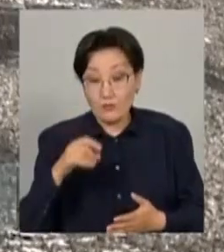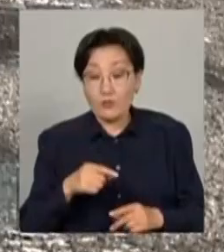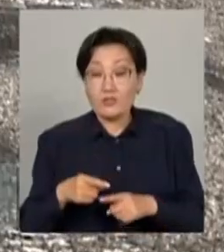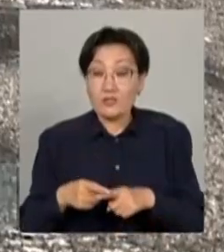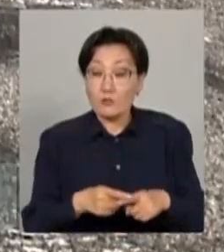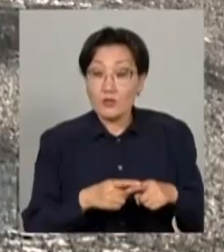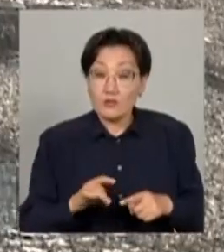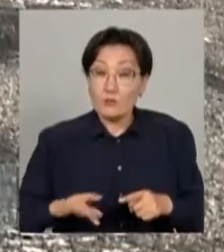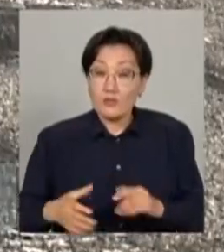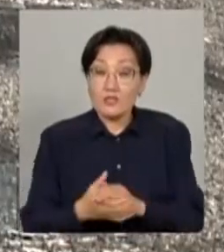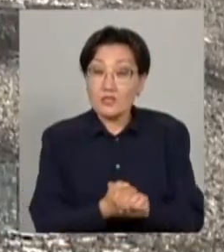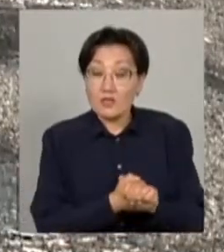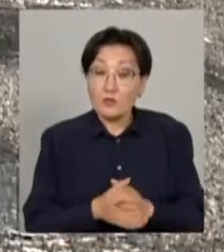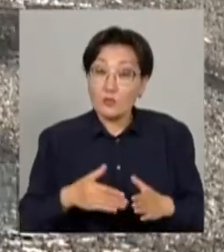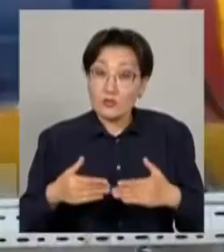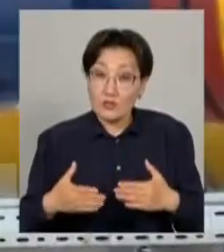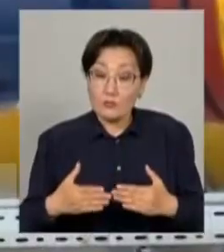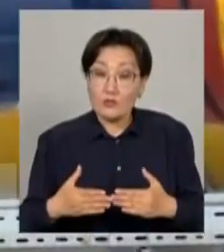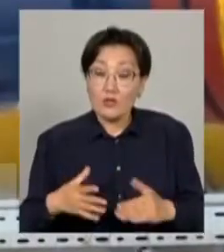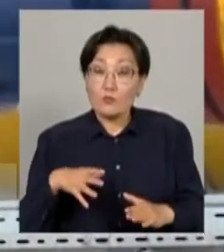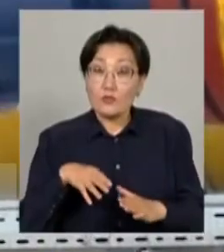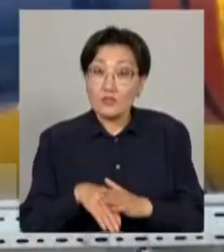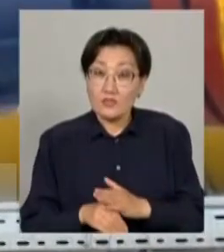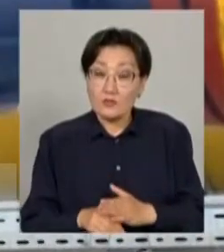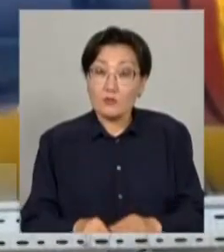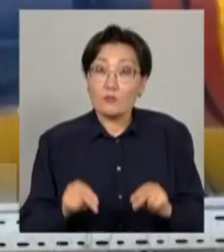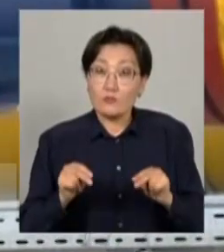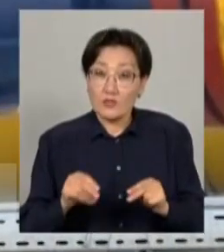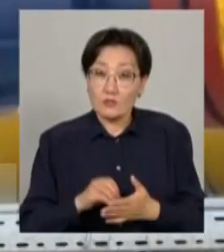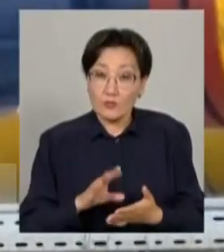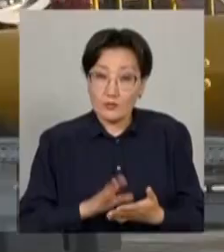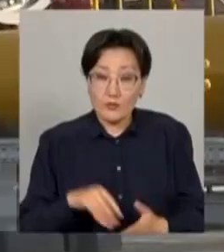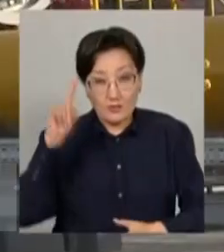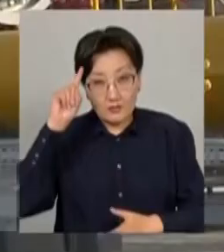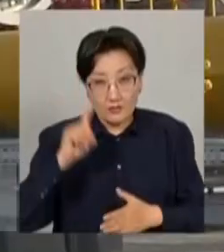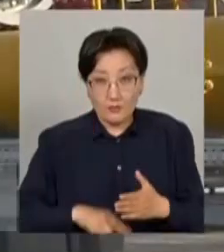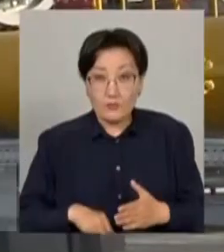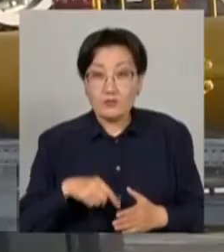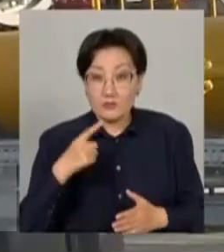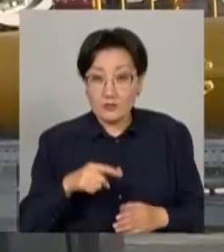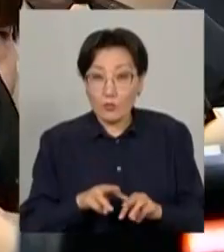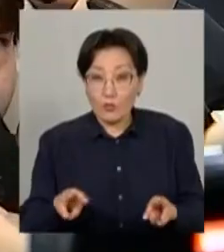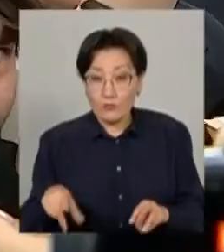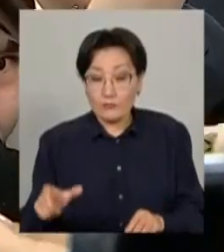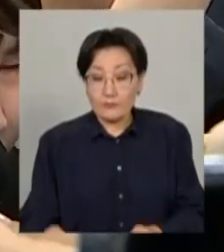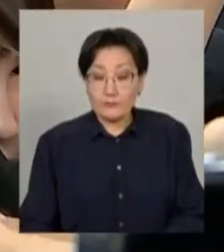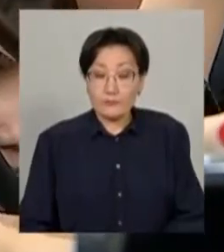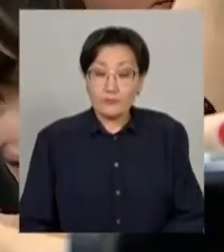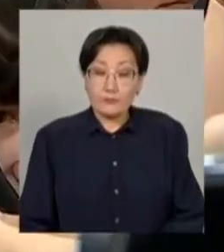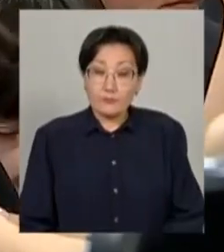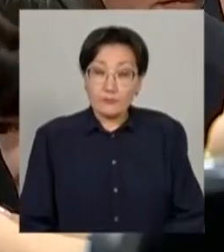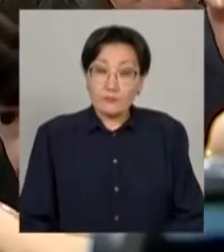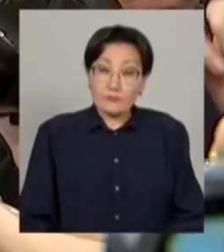Беларусь республикасымен достық қарым-қатынасқа негізделе отырып, әділ белгіленетініне сенімдіміз, деді ол. Цена на